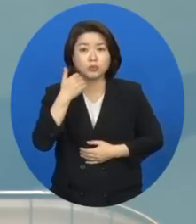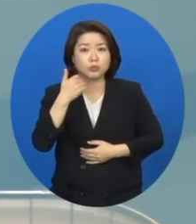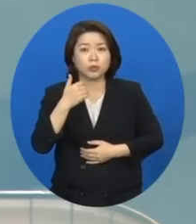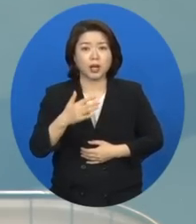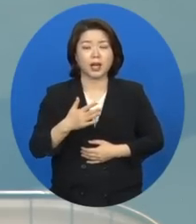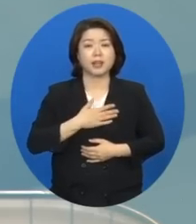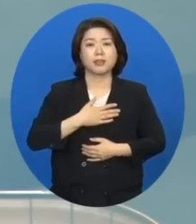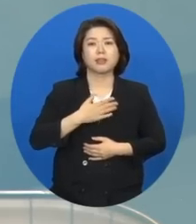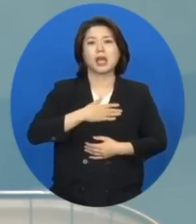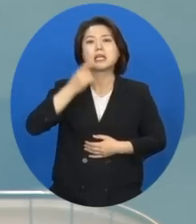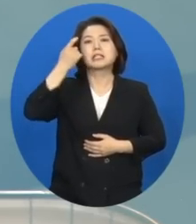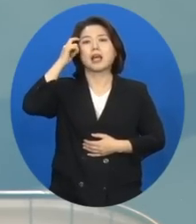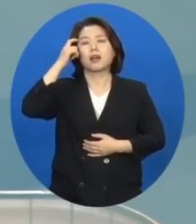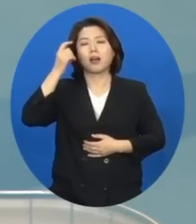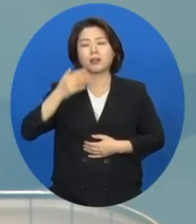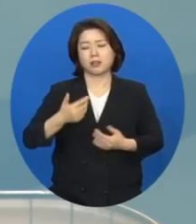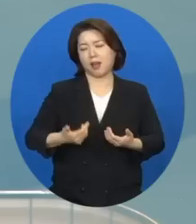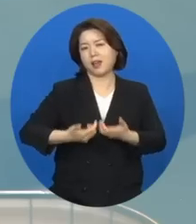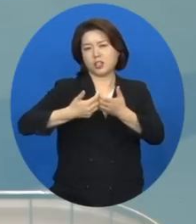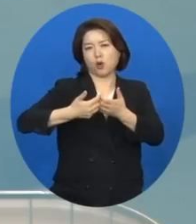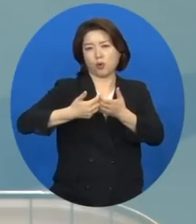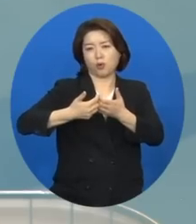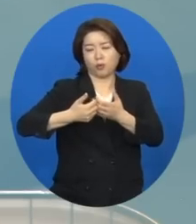제 생각이었습니다.